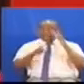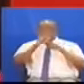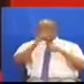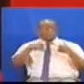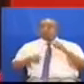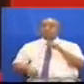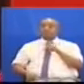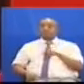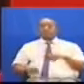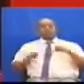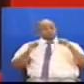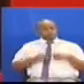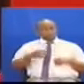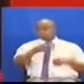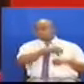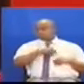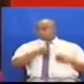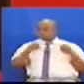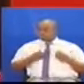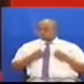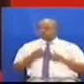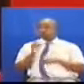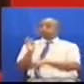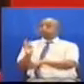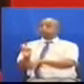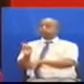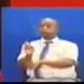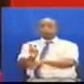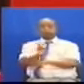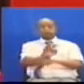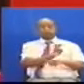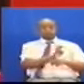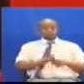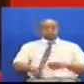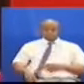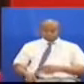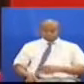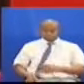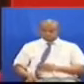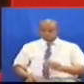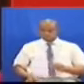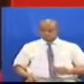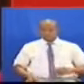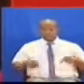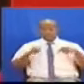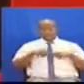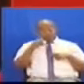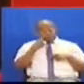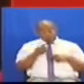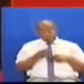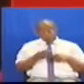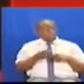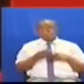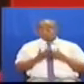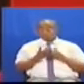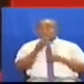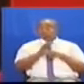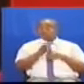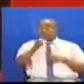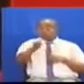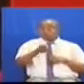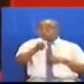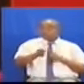Lazima jeshi liweze kusimama vizuri. Nchi yetu tunaishuhudia jinsi gani ujenzi wa leli hii, tuzame ndugu zetu wa